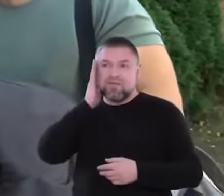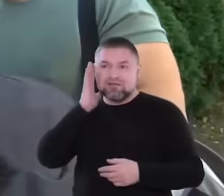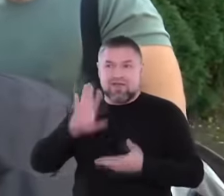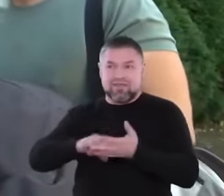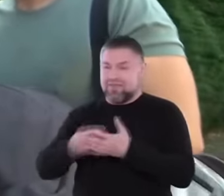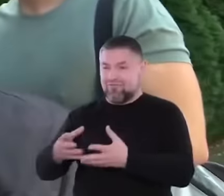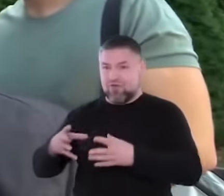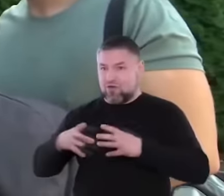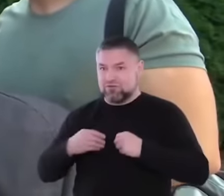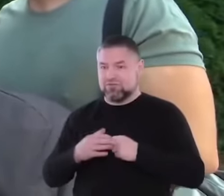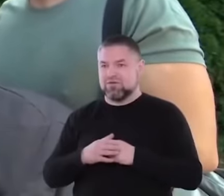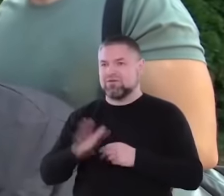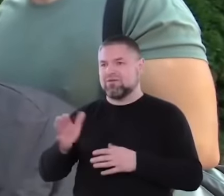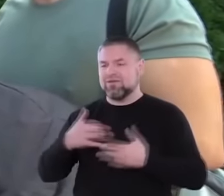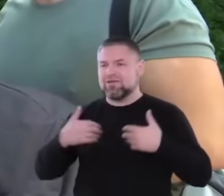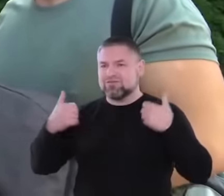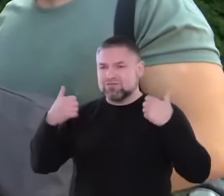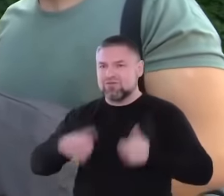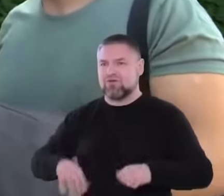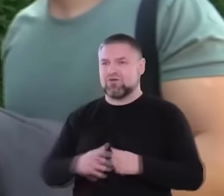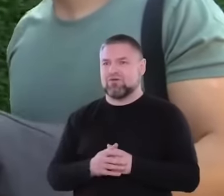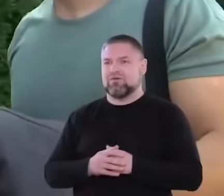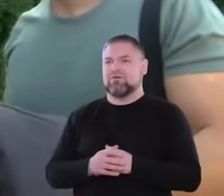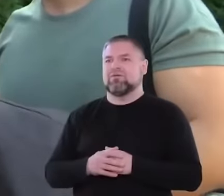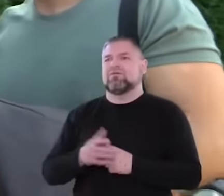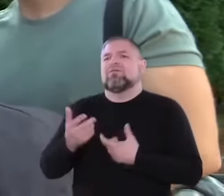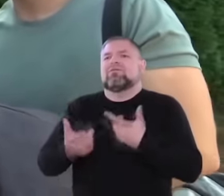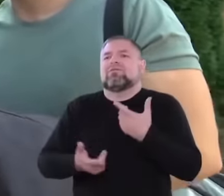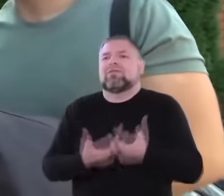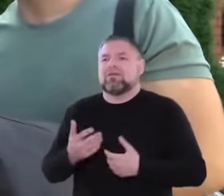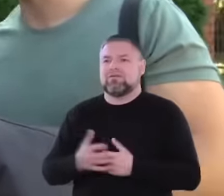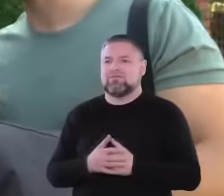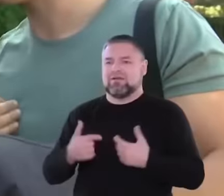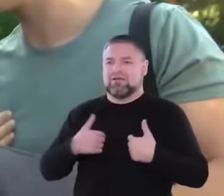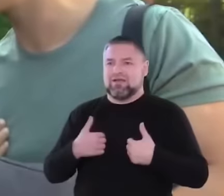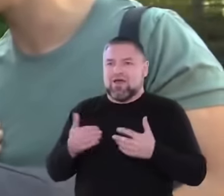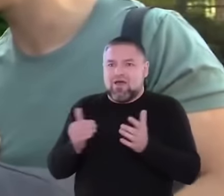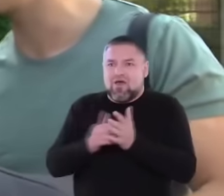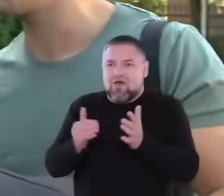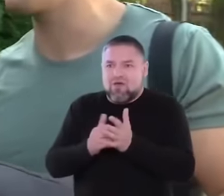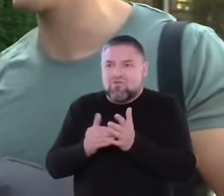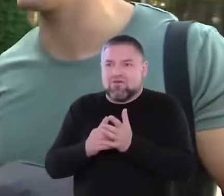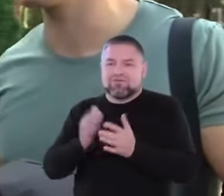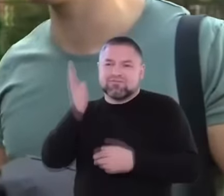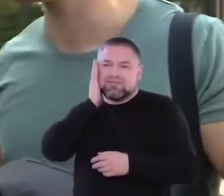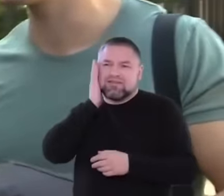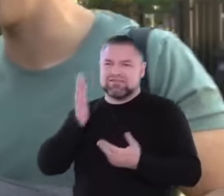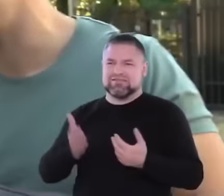mieszkanie. Wiesz co, Jacek, dałbyś już spokój, co? Więc nie bądź taki, no, ja wiesz, jak ja potrzebuję z Martusią